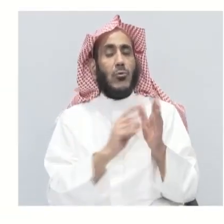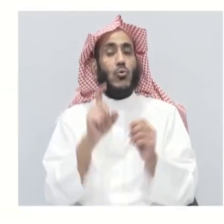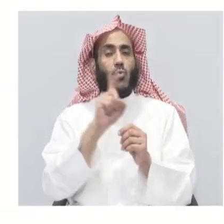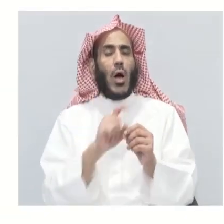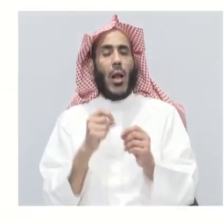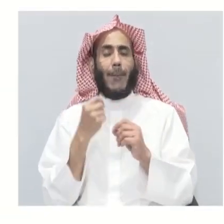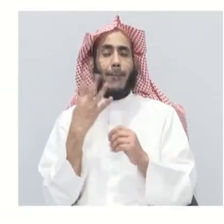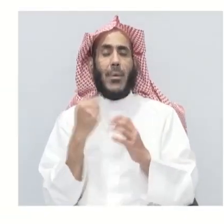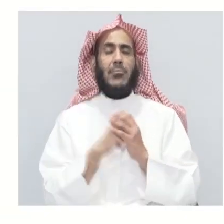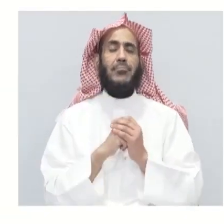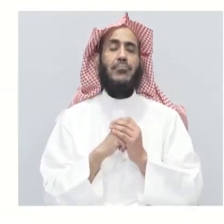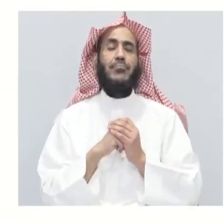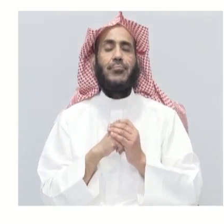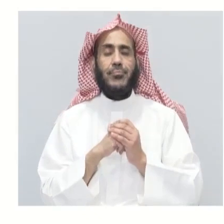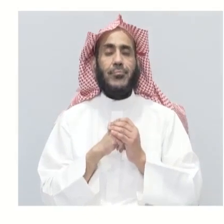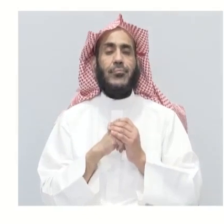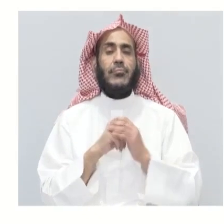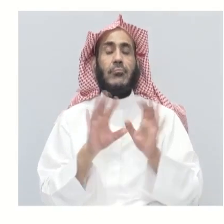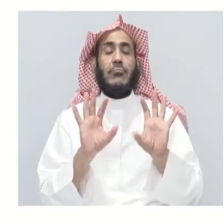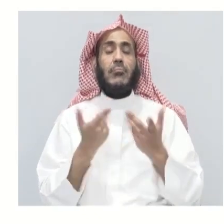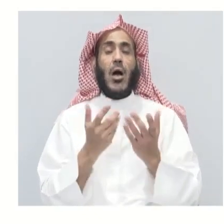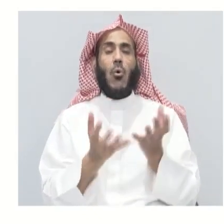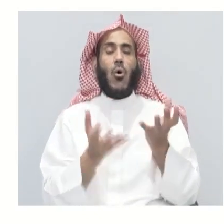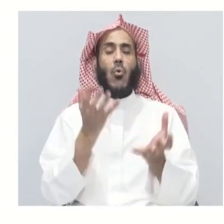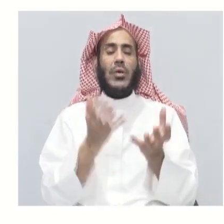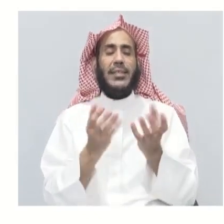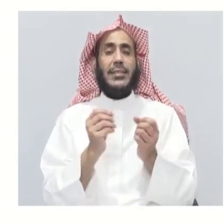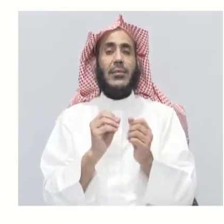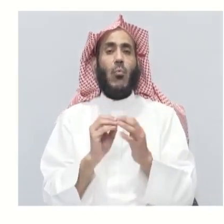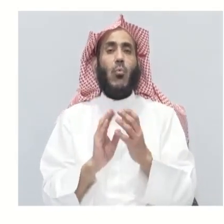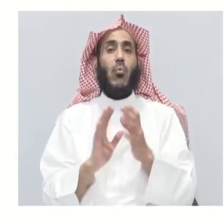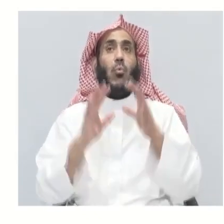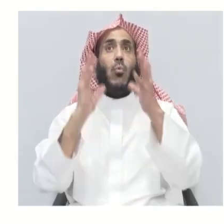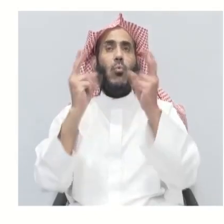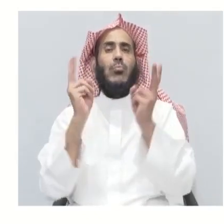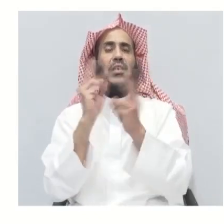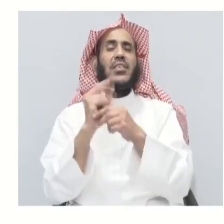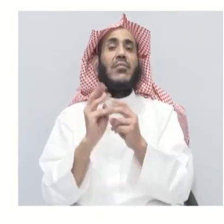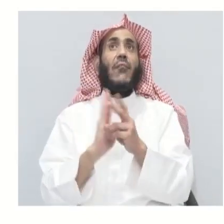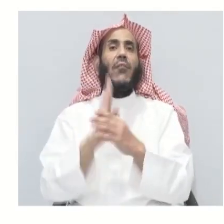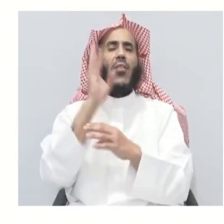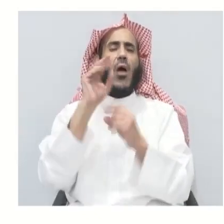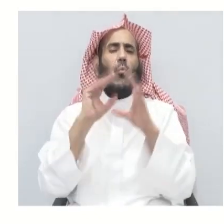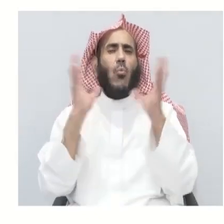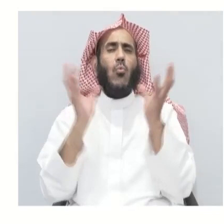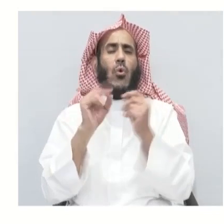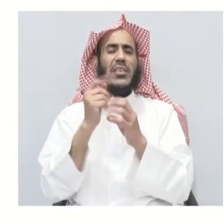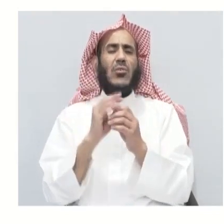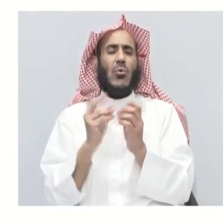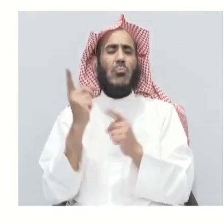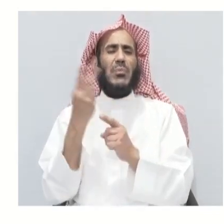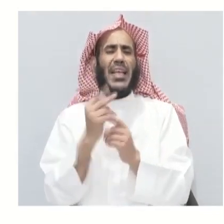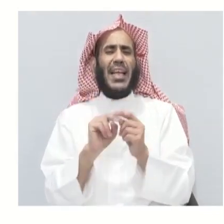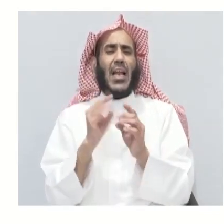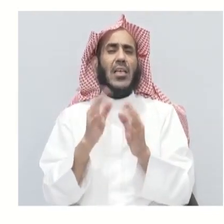يقول في سؤال اربعه يقول ما وزن مجس فضائي كتلته 225 غم